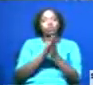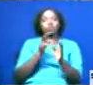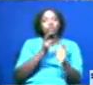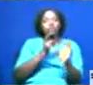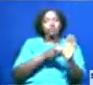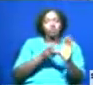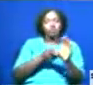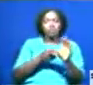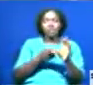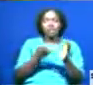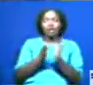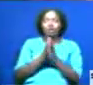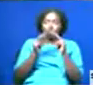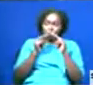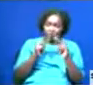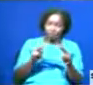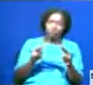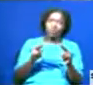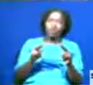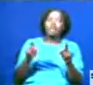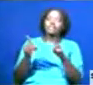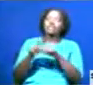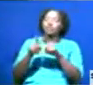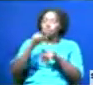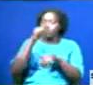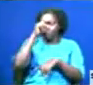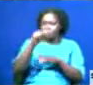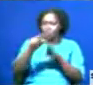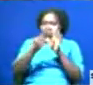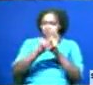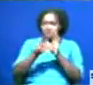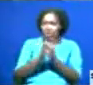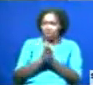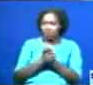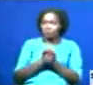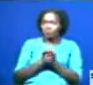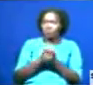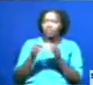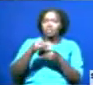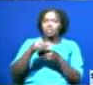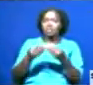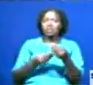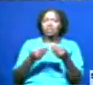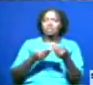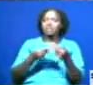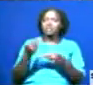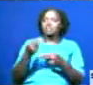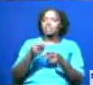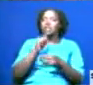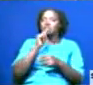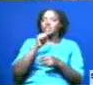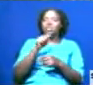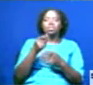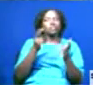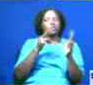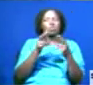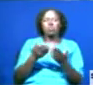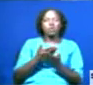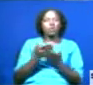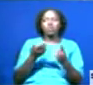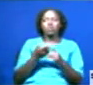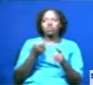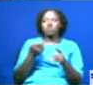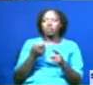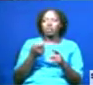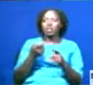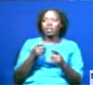hayo kudumisha amani na pia kuheshimu sheria. Kuna tiketi zimepandishwa, tukutuku ni shilingi 50 vile vile kutoka kituo